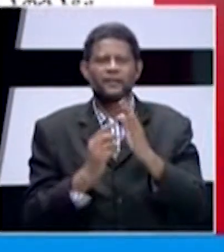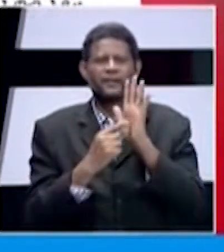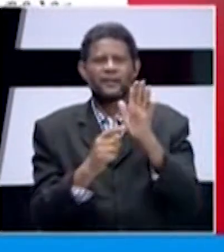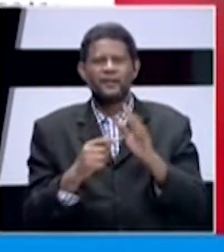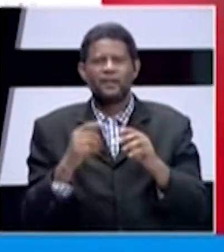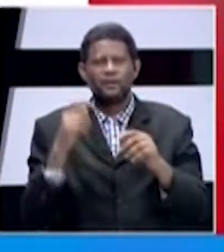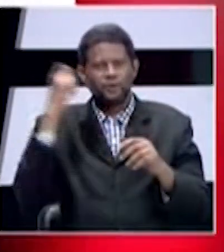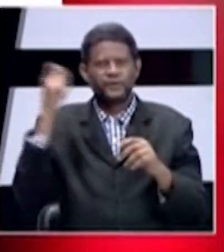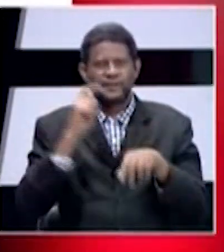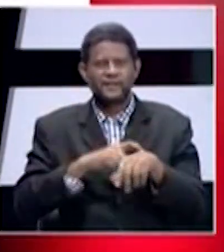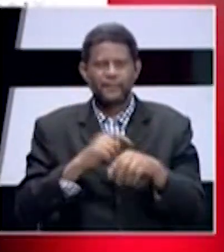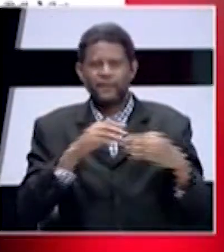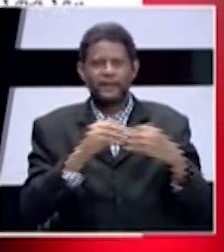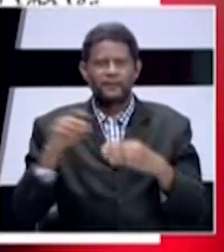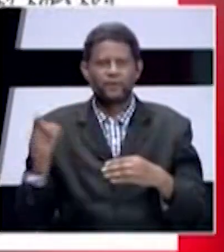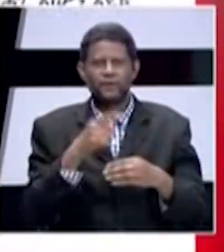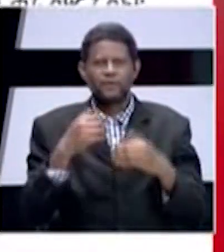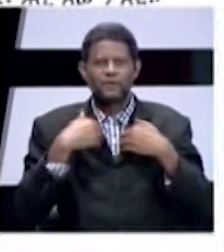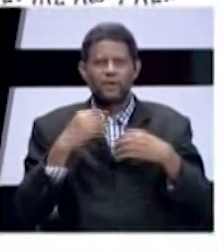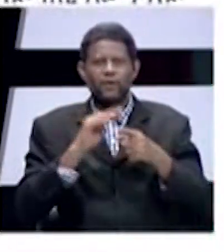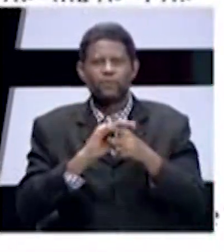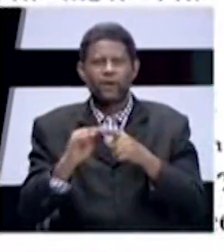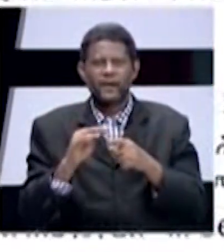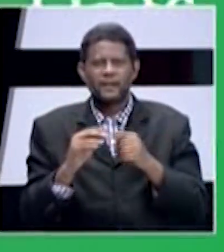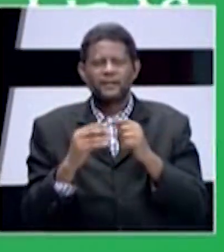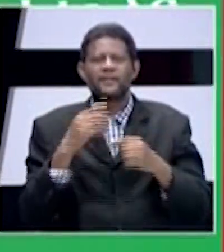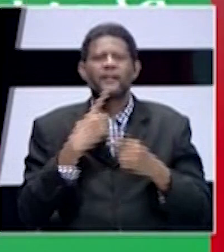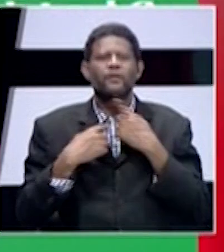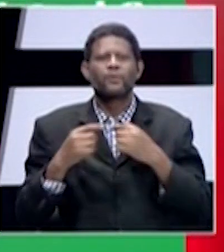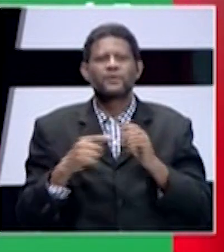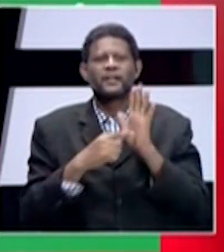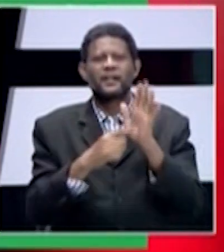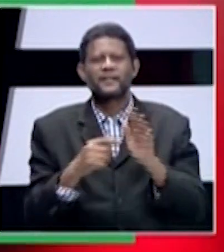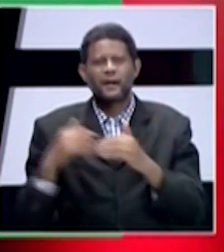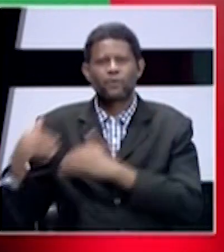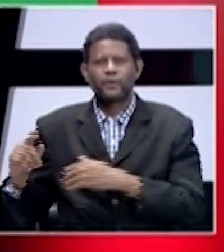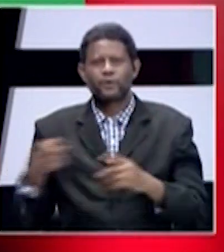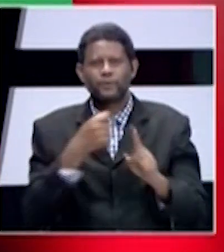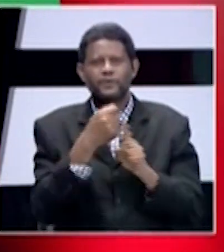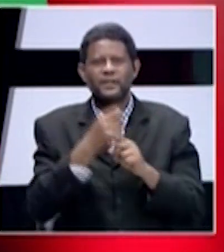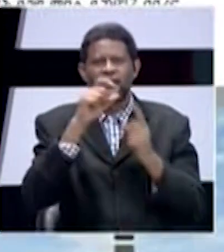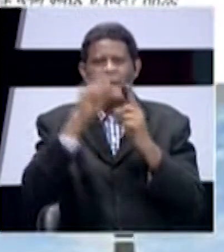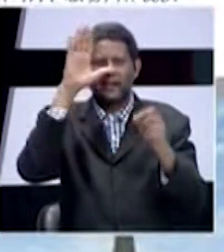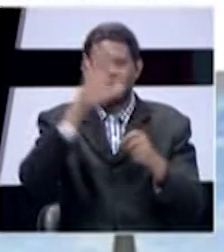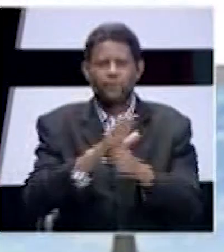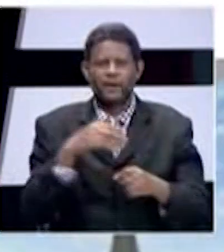ግዜ መሪሕነት ክኾነሎምን ብዘሎም ሞያ ባህጎም ክግሃድ ኣብ ጎኖም ኮይኖም ከም ዝቃለሱ ቃልኣትዮም ኣለዉ